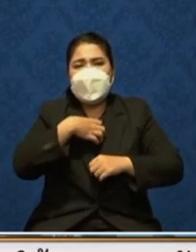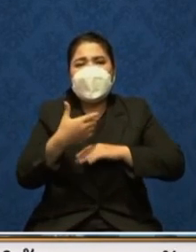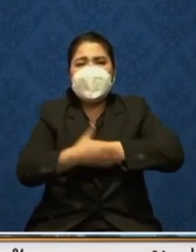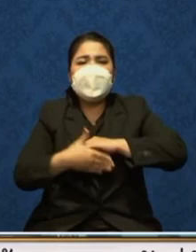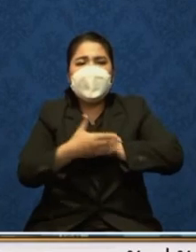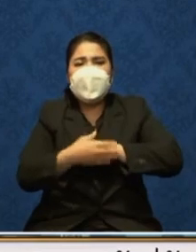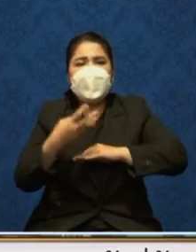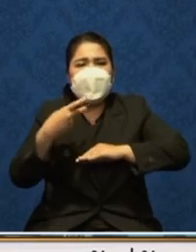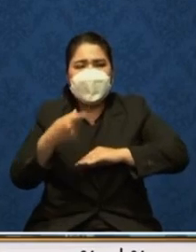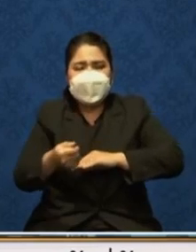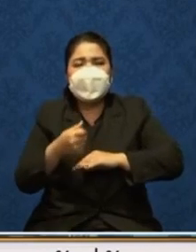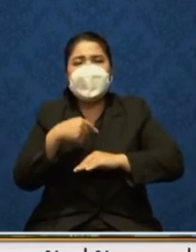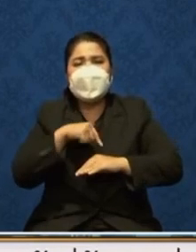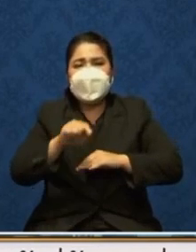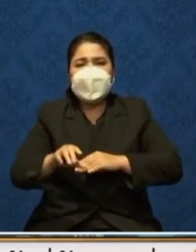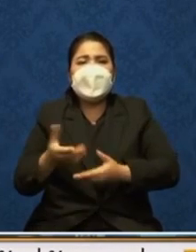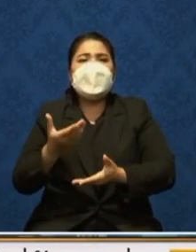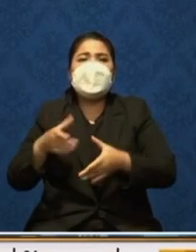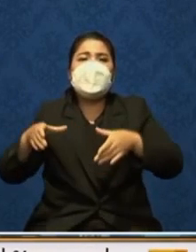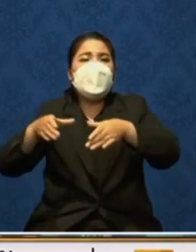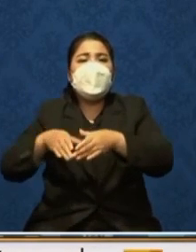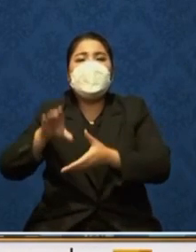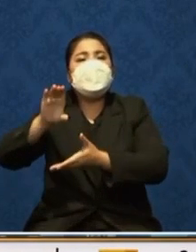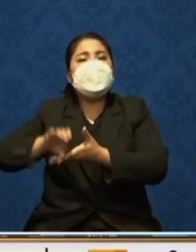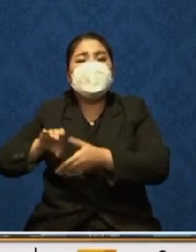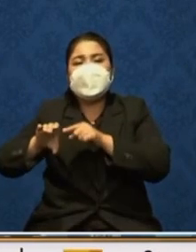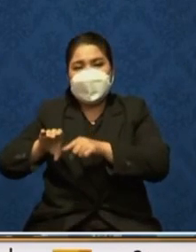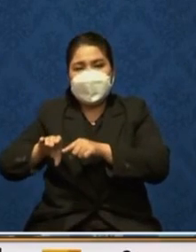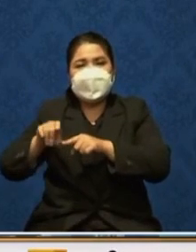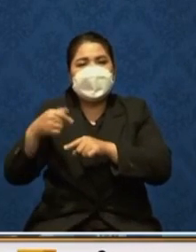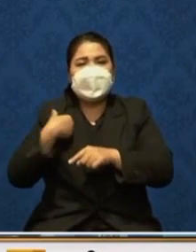ทำเพื่อนกลุมทุน ไม่ไดเพื่อประชาชน